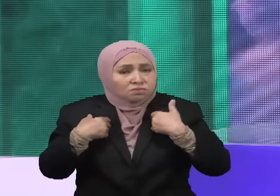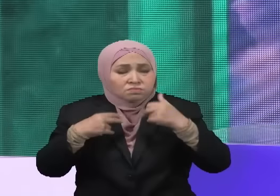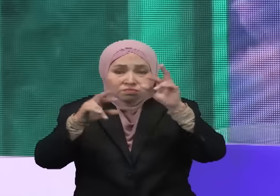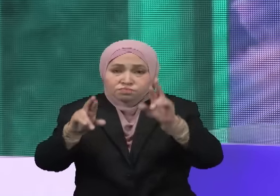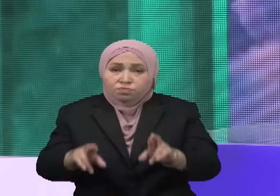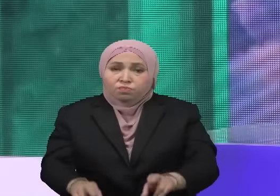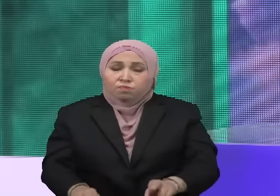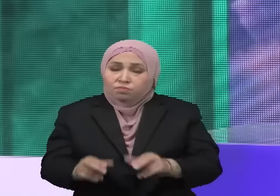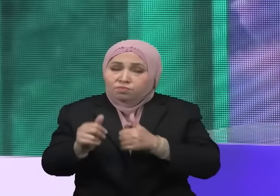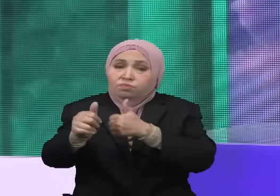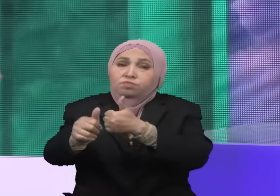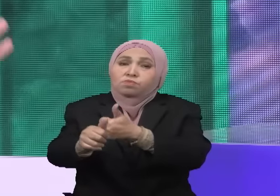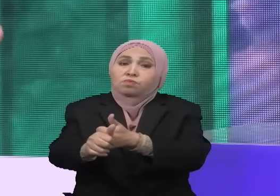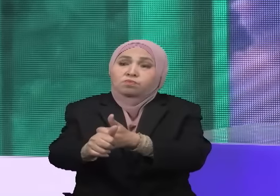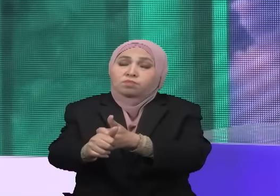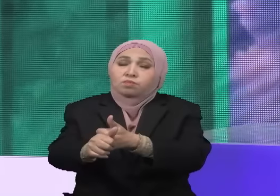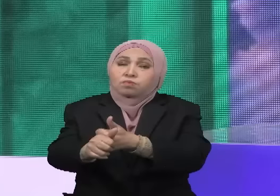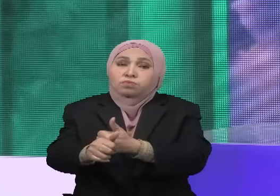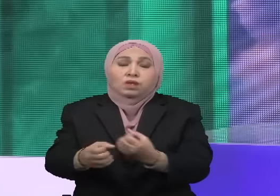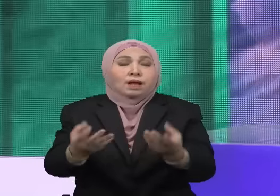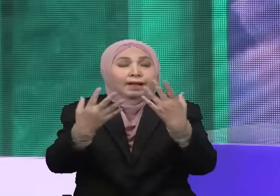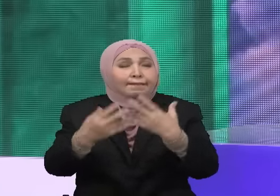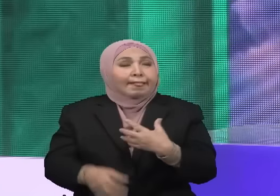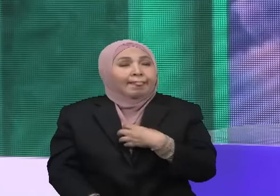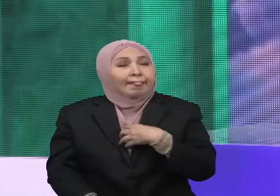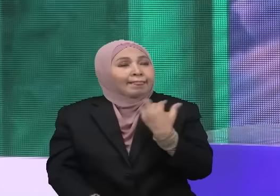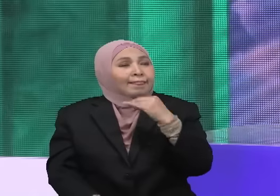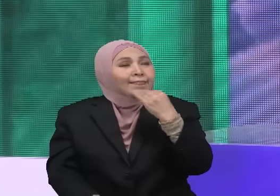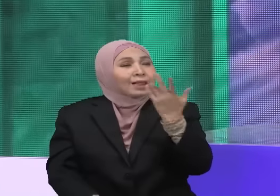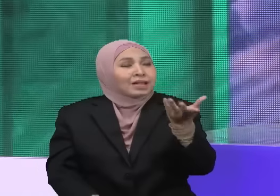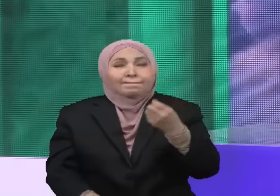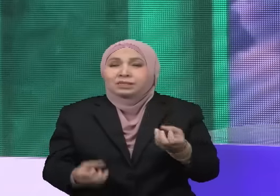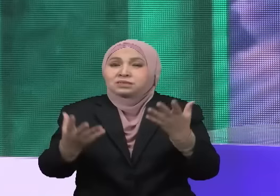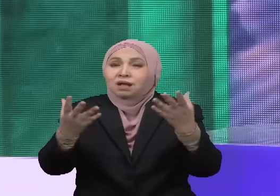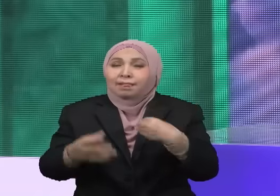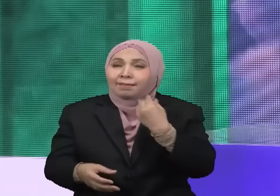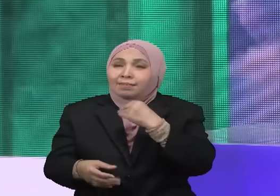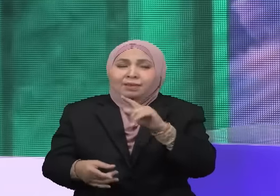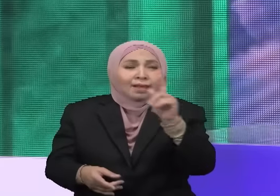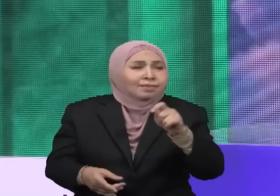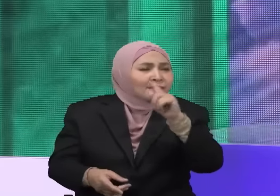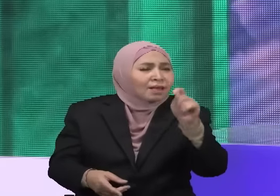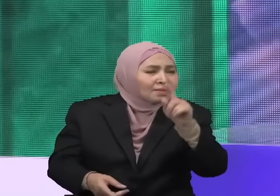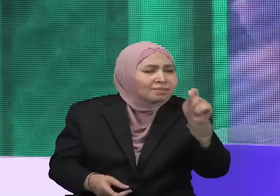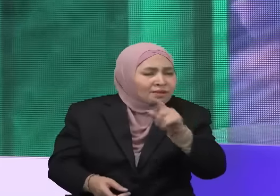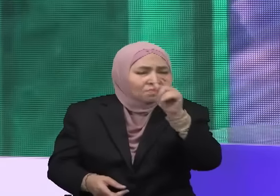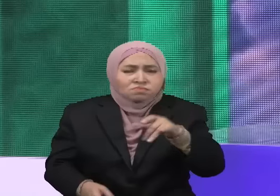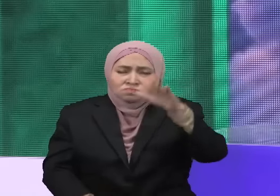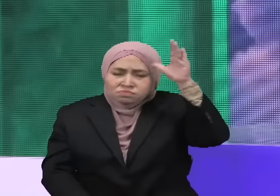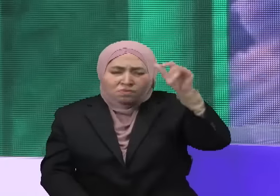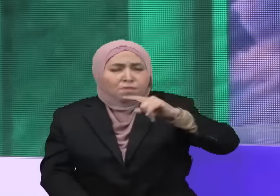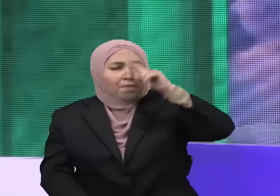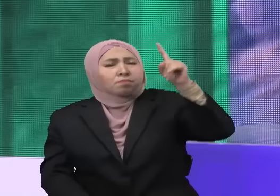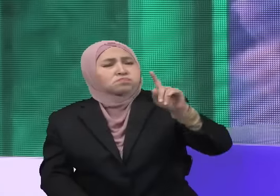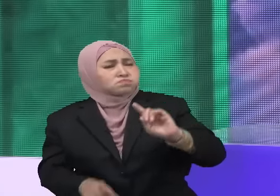rakyatnya Ustaznya, pengikutnya yang apa istilahnya, banyak songil kan, yang banyak dia punya tanya itu, tanya ini, degil, sombong